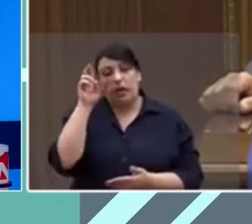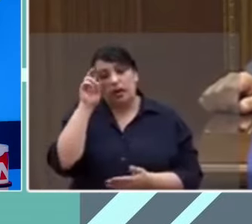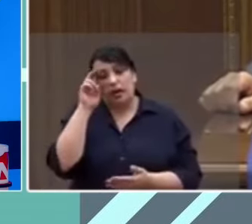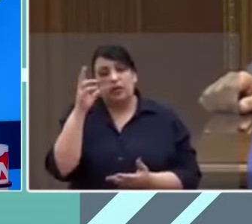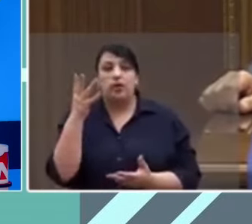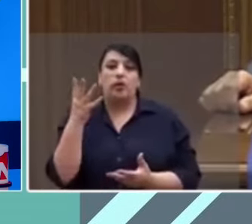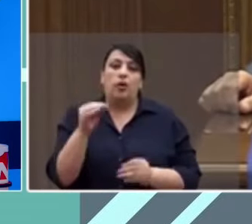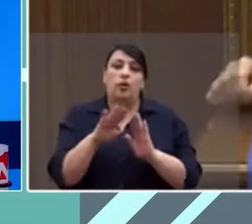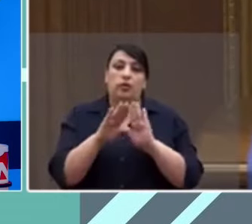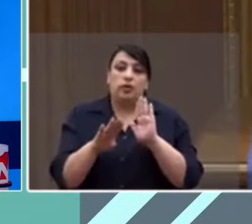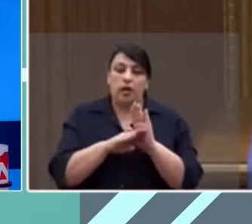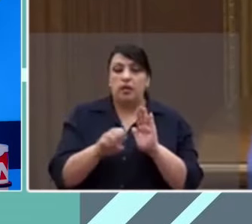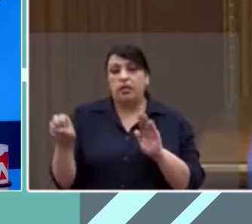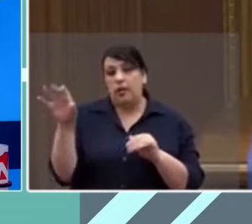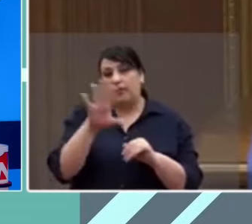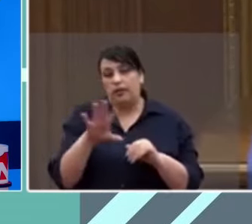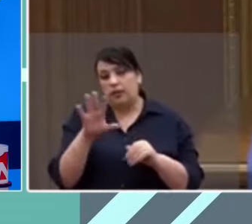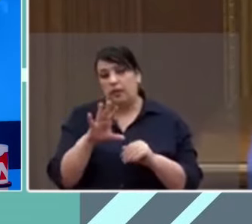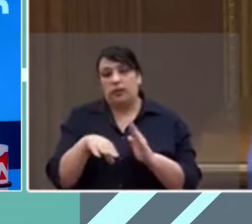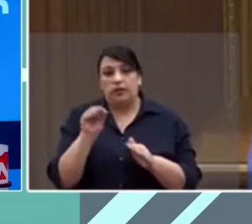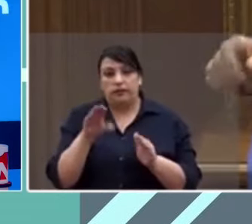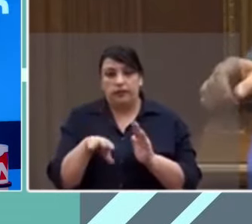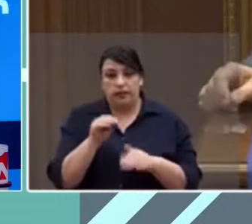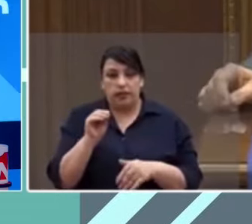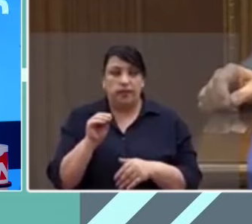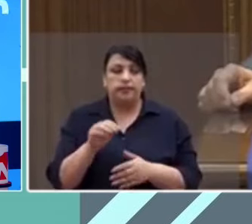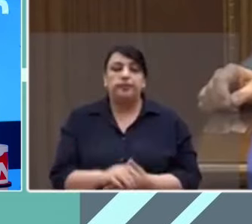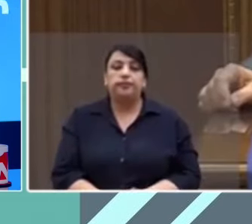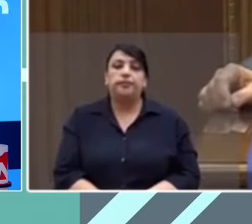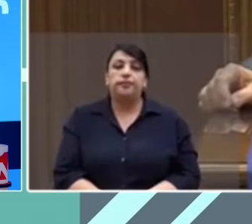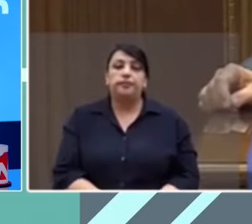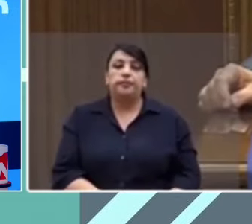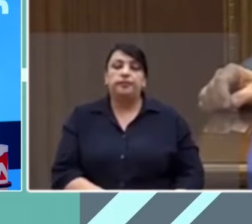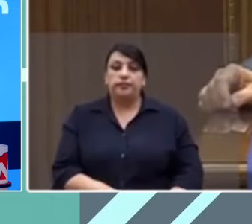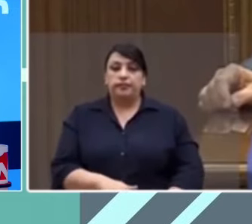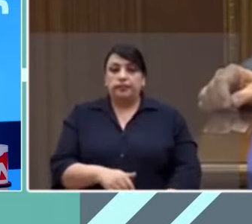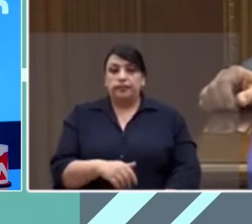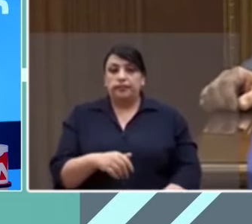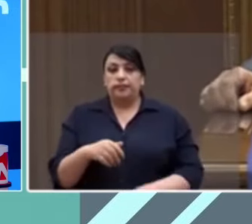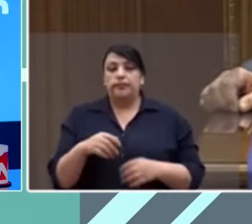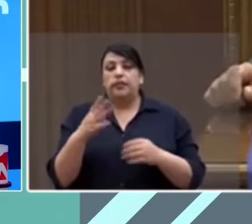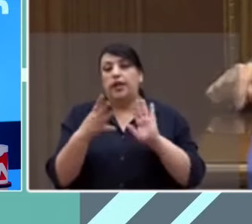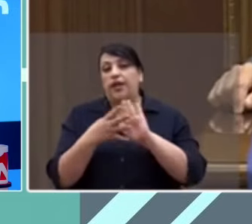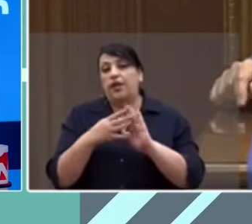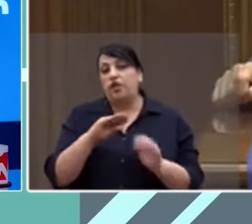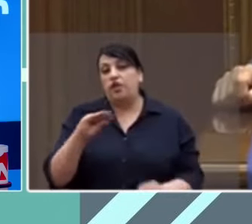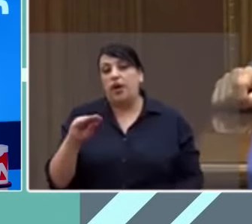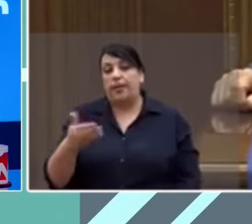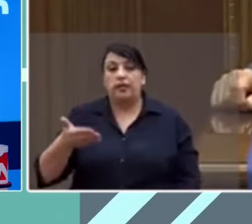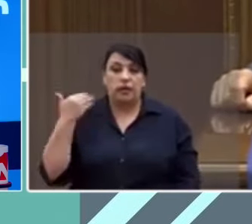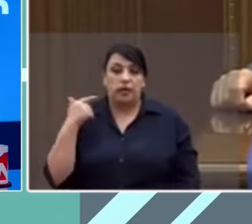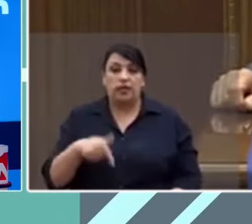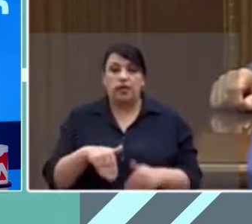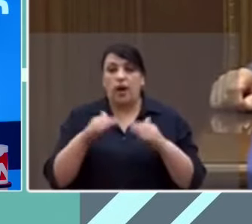ինքն է մեզնից ազատվել, ես սա շատ ցավով եմ ասում, ես այսպես կասեի, ցավալի ու ցավով ես այսպես կասեի, կներեք, տիրություն չի անում մեզ